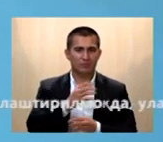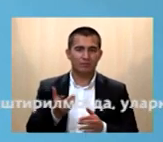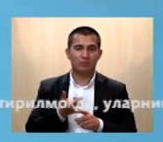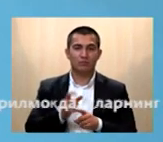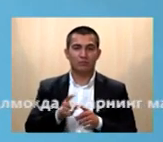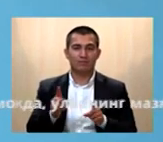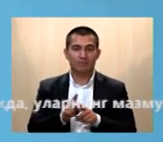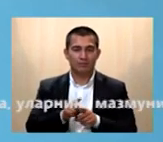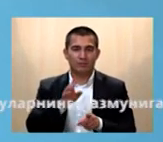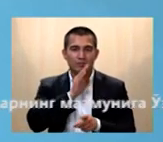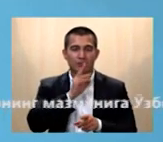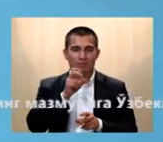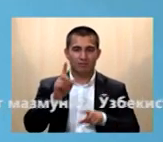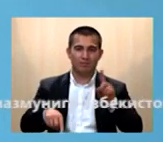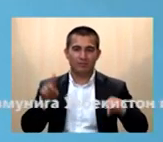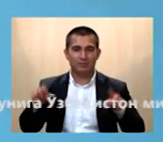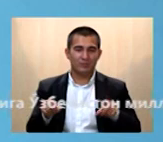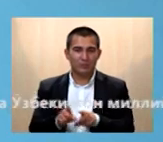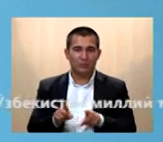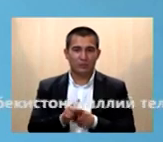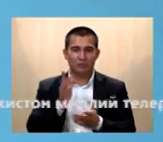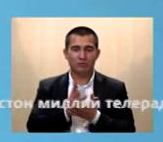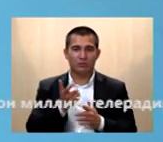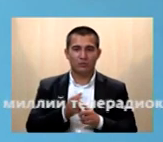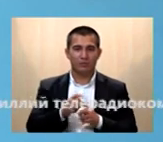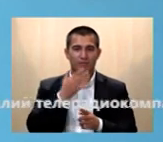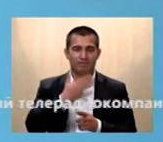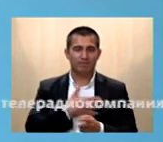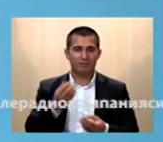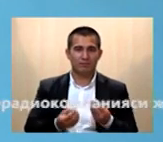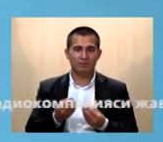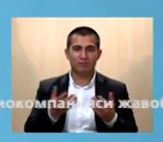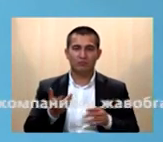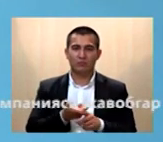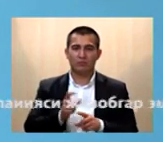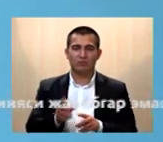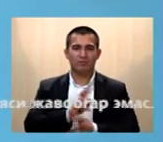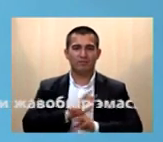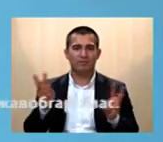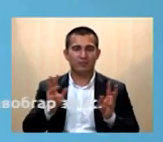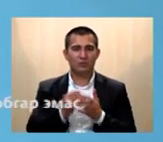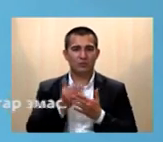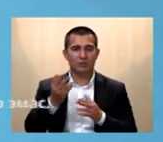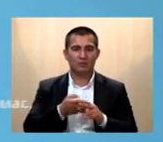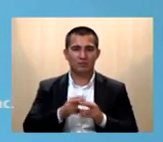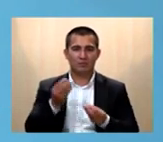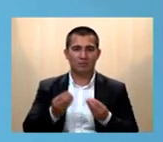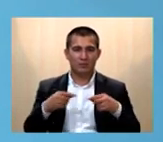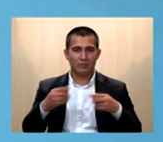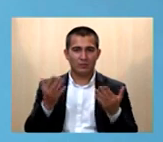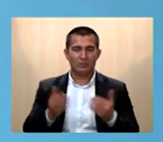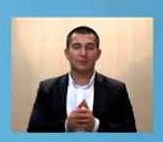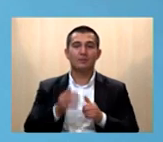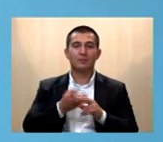hattoki qizlarimiz ham sevib o'ynaydi bu o'yinni. Millionlar hisoblanmış o'yin. Demak,